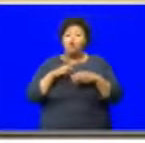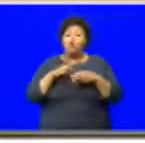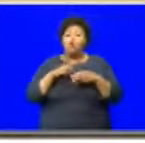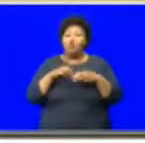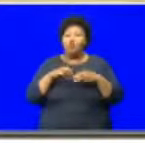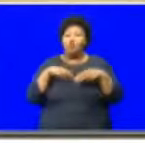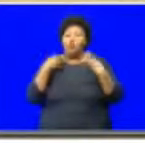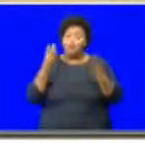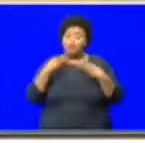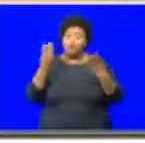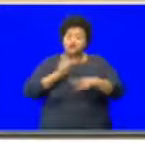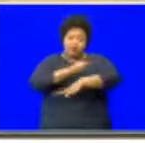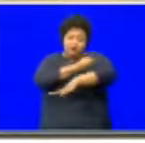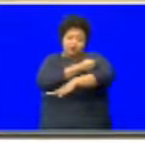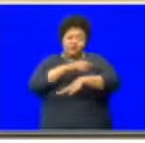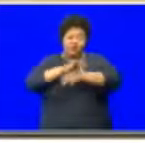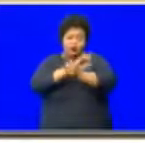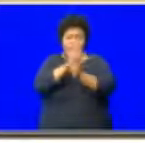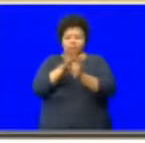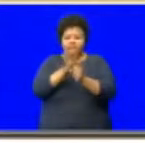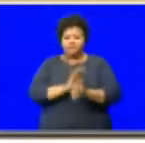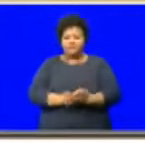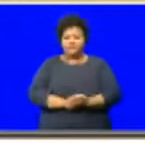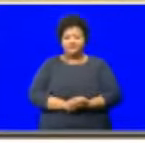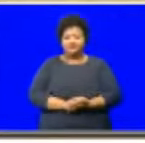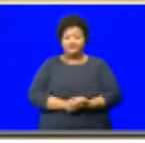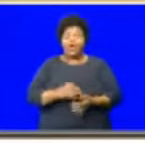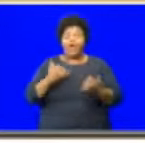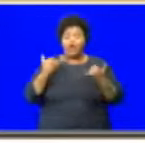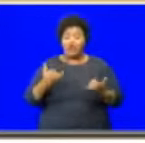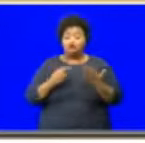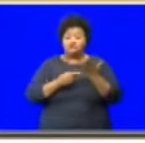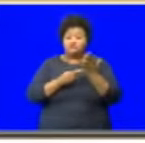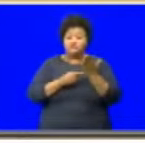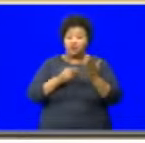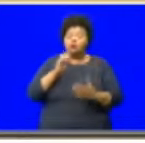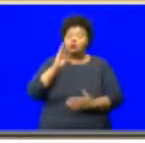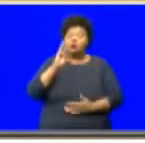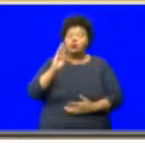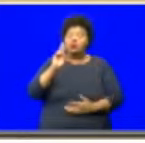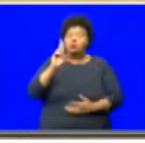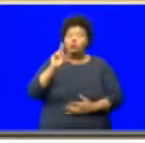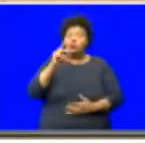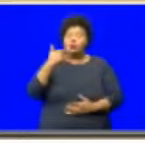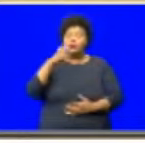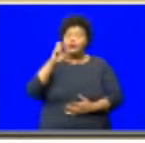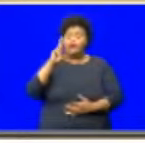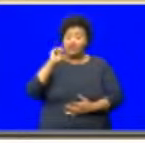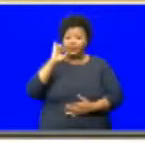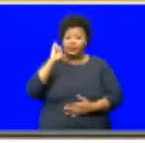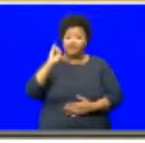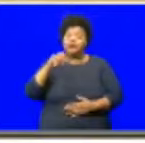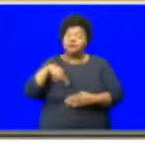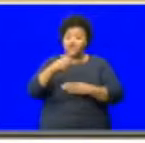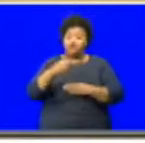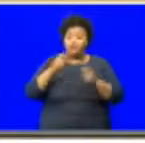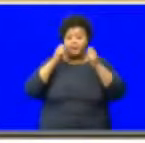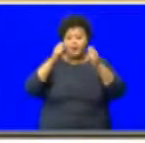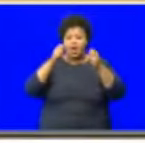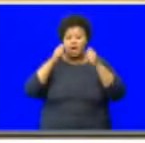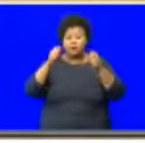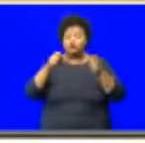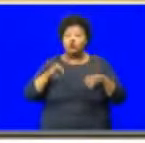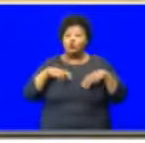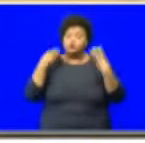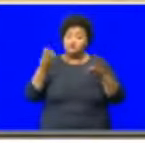nawo umkhankaso bekujovisa balandzeli bebhola i-Football Association kanye ne-Premier League. UFirst